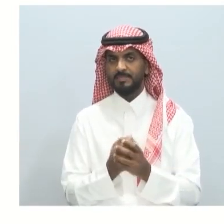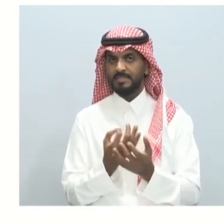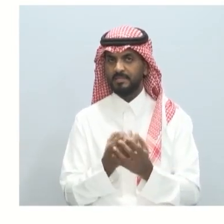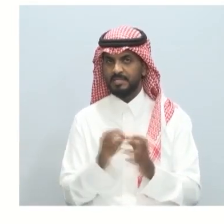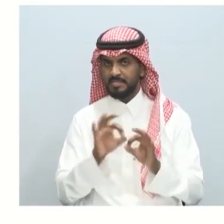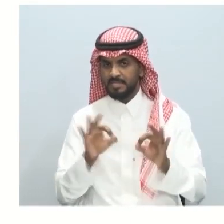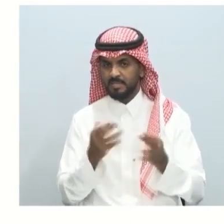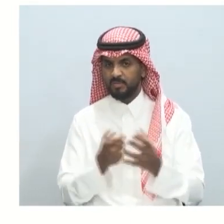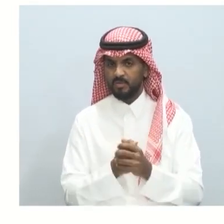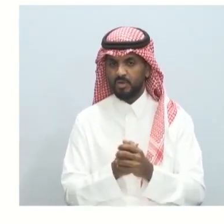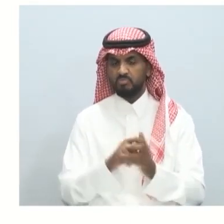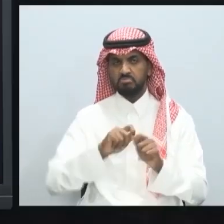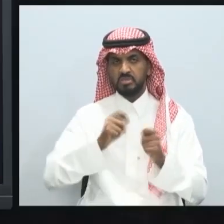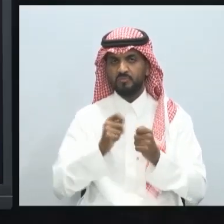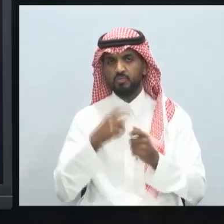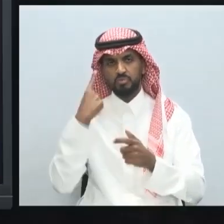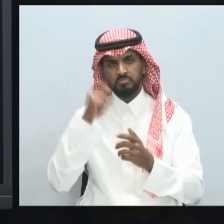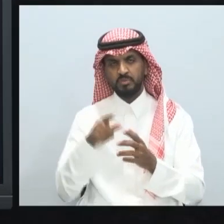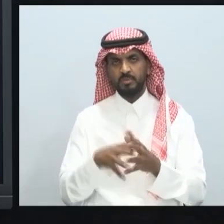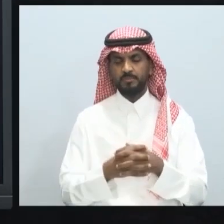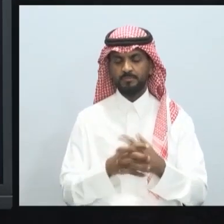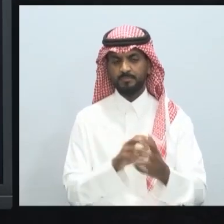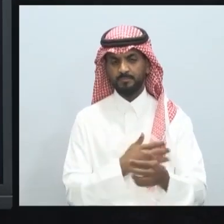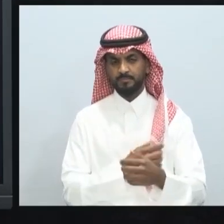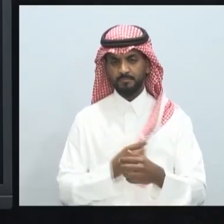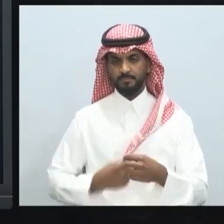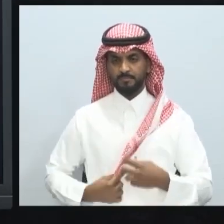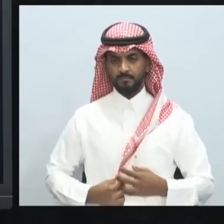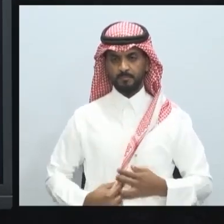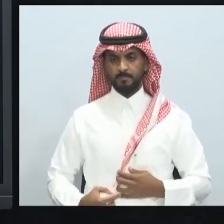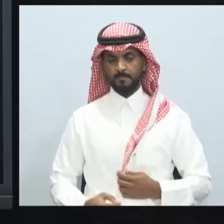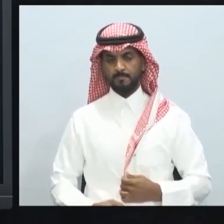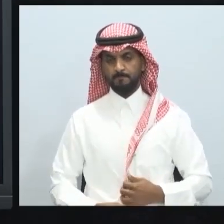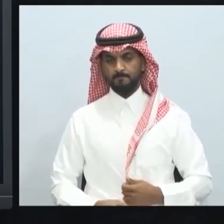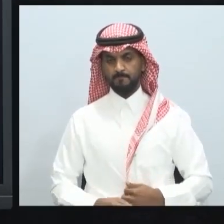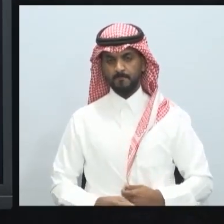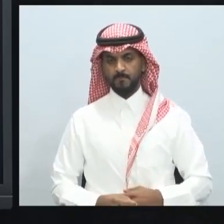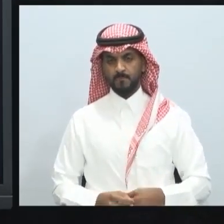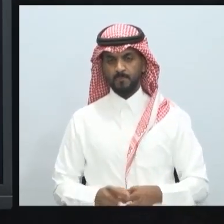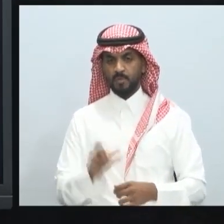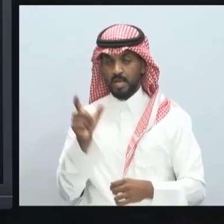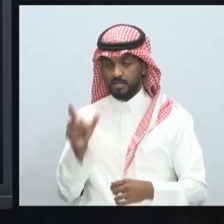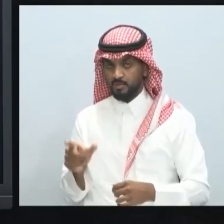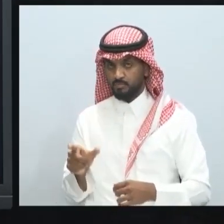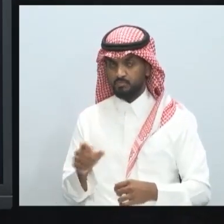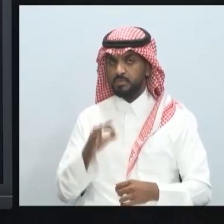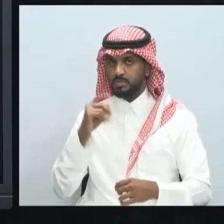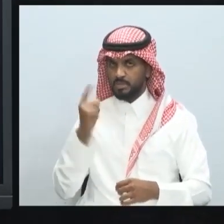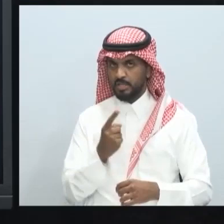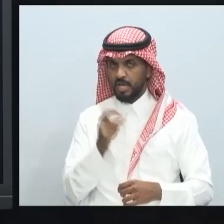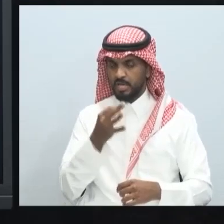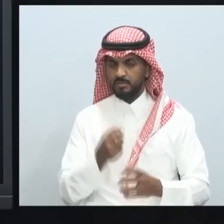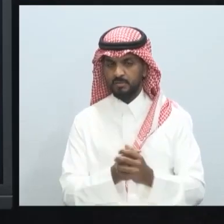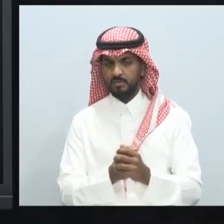التصفح اكتب ما تريد جميل وانا مثلا ان الكاتب المحترف او السريع يكتب على